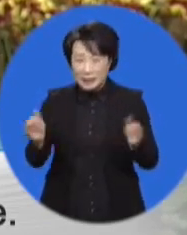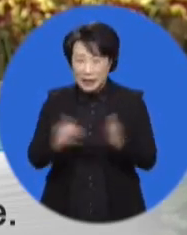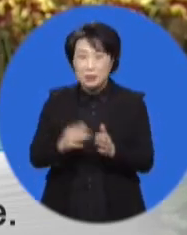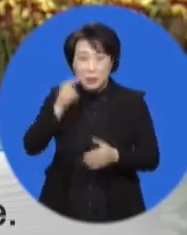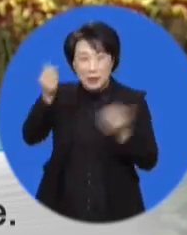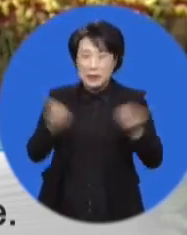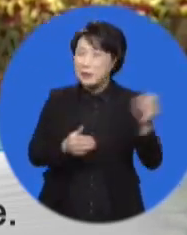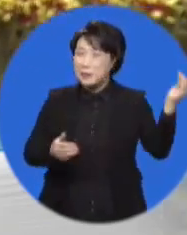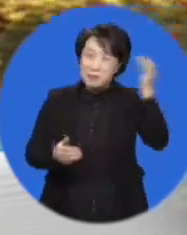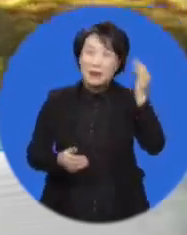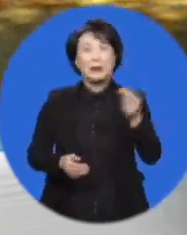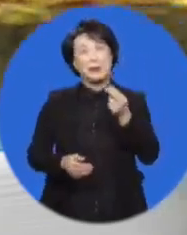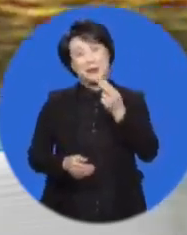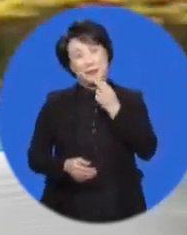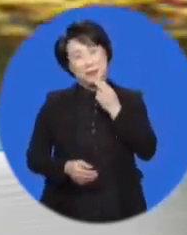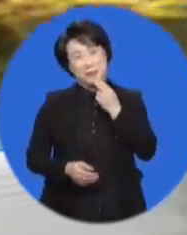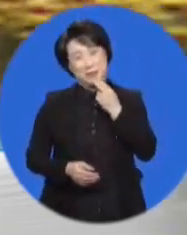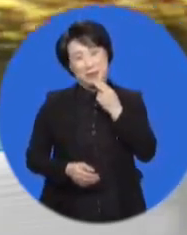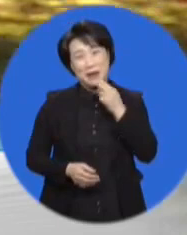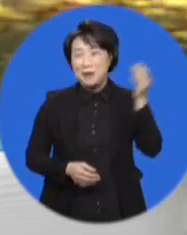목회 방해하지 못했다 이 말이죠.